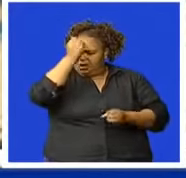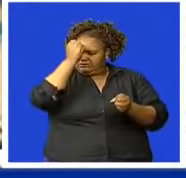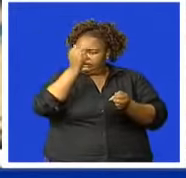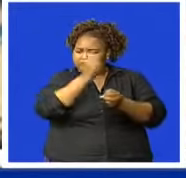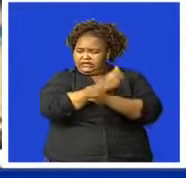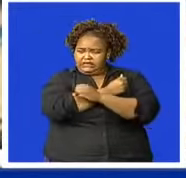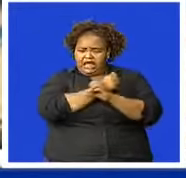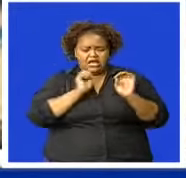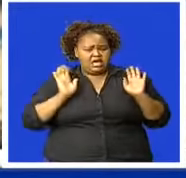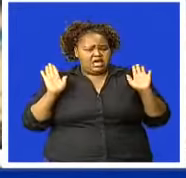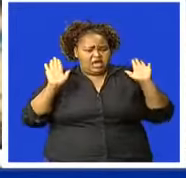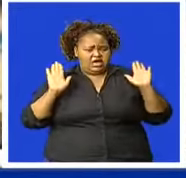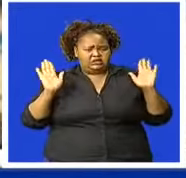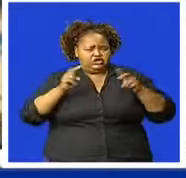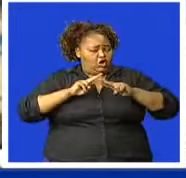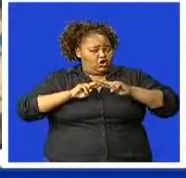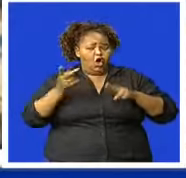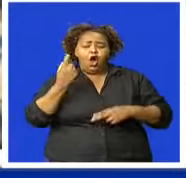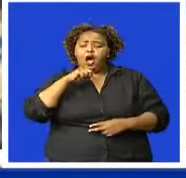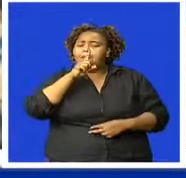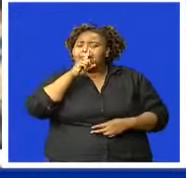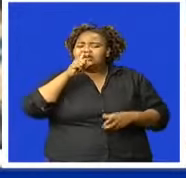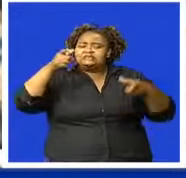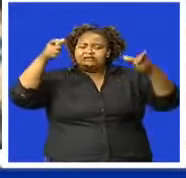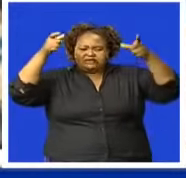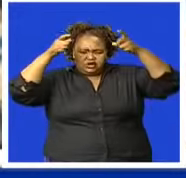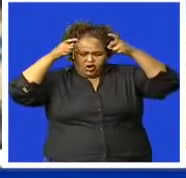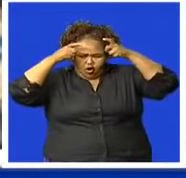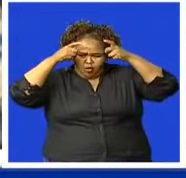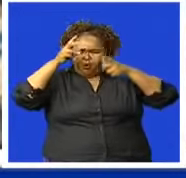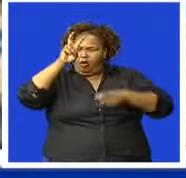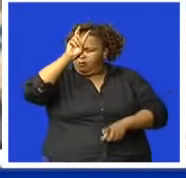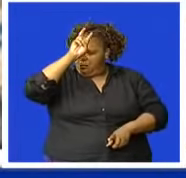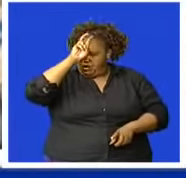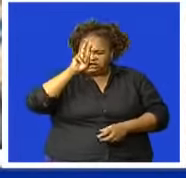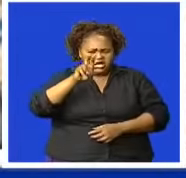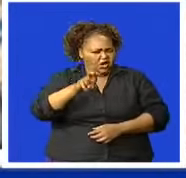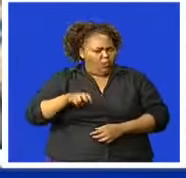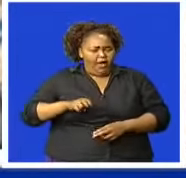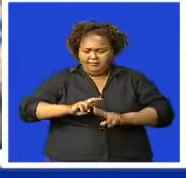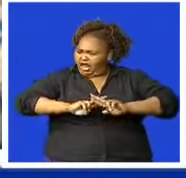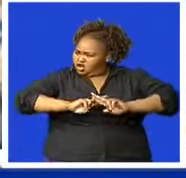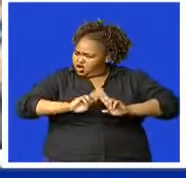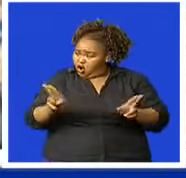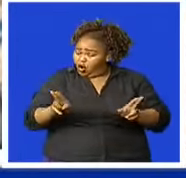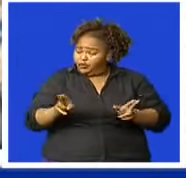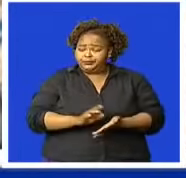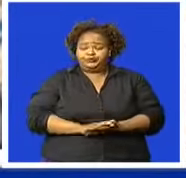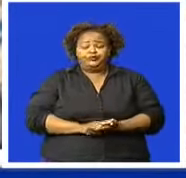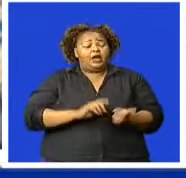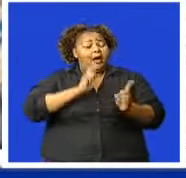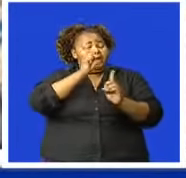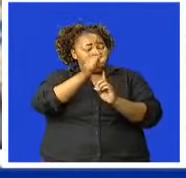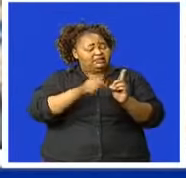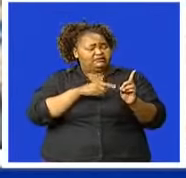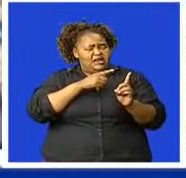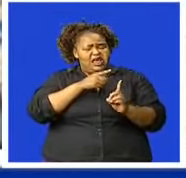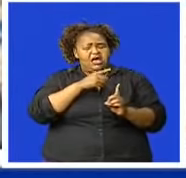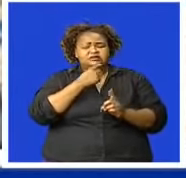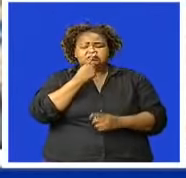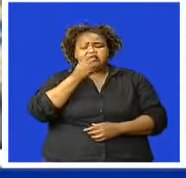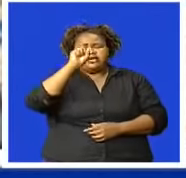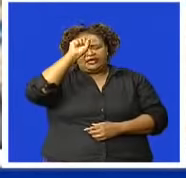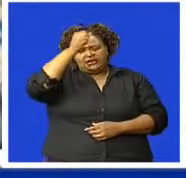yayingesiyo ingilozi imfuyo wayizange seyintshontshe. Make Thembi uthi indvodzana yakhe yacala ukushaywa